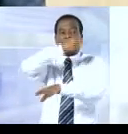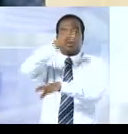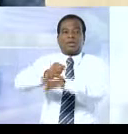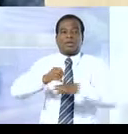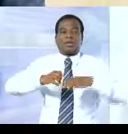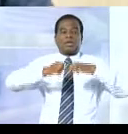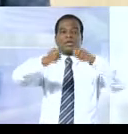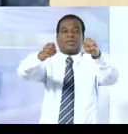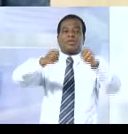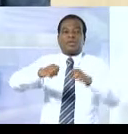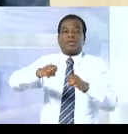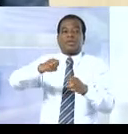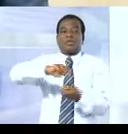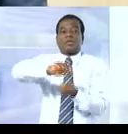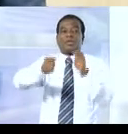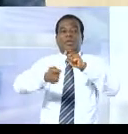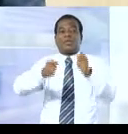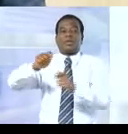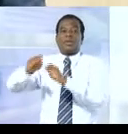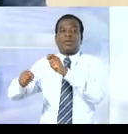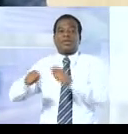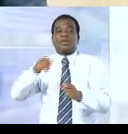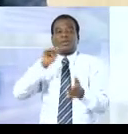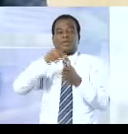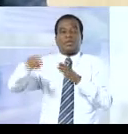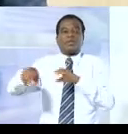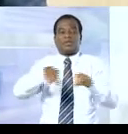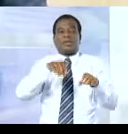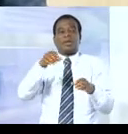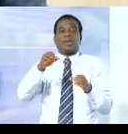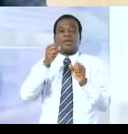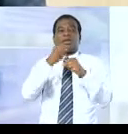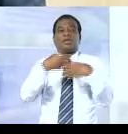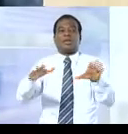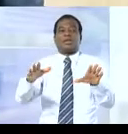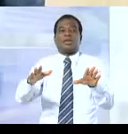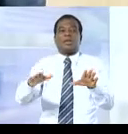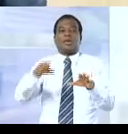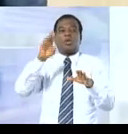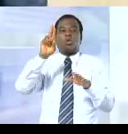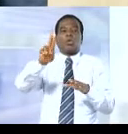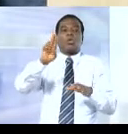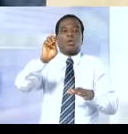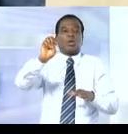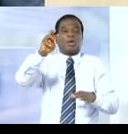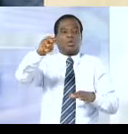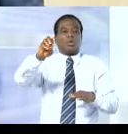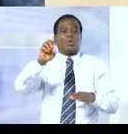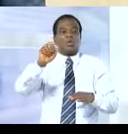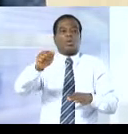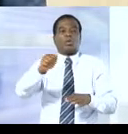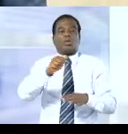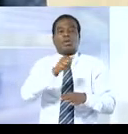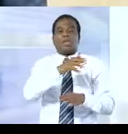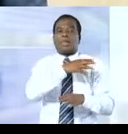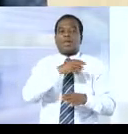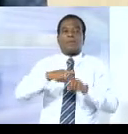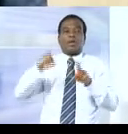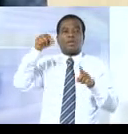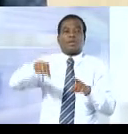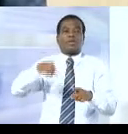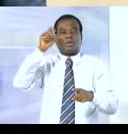de se substituer à ce que fait déjà l'UEMOA en matière de développement ou la CEDEAO, mais